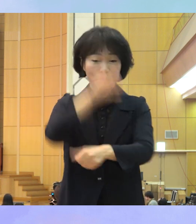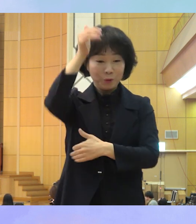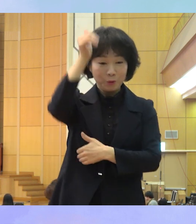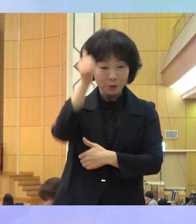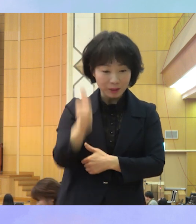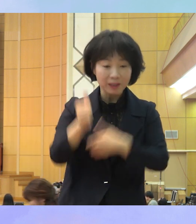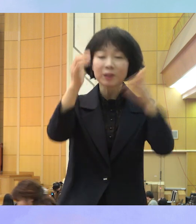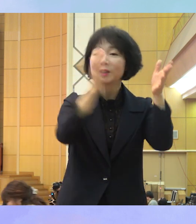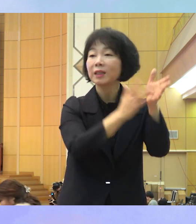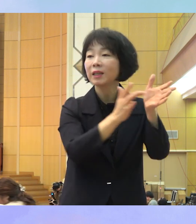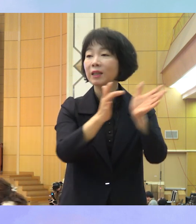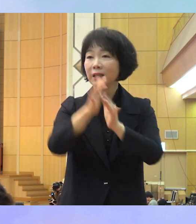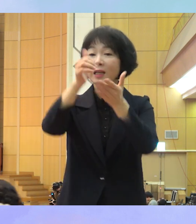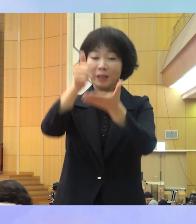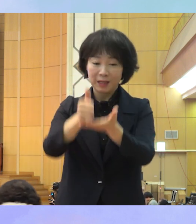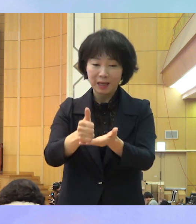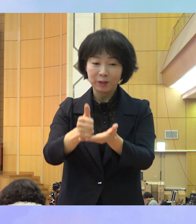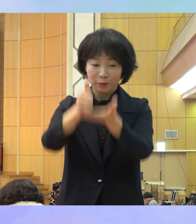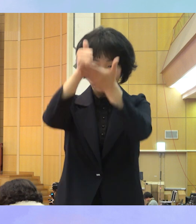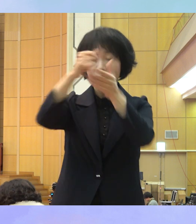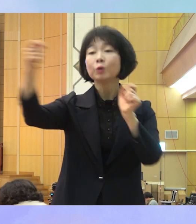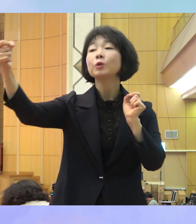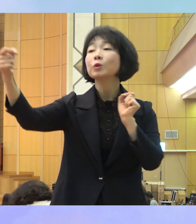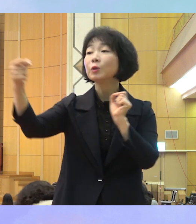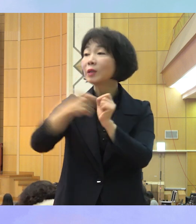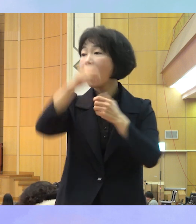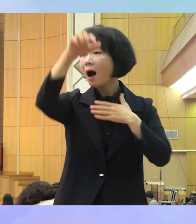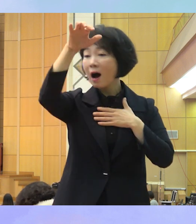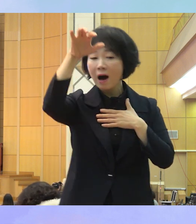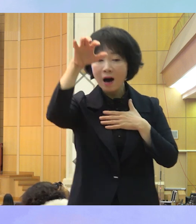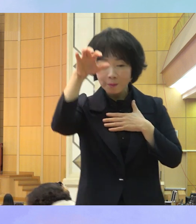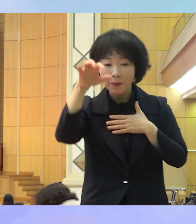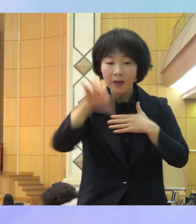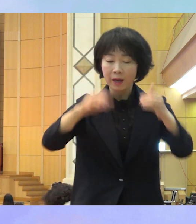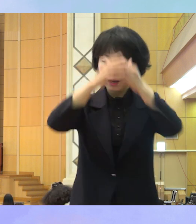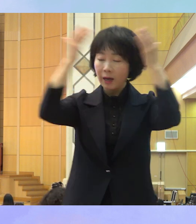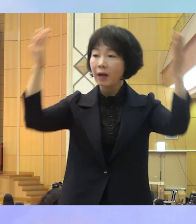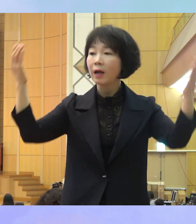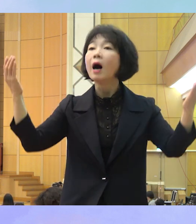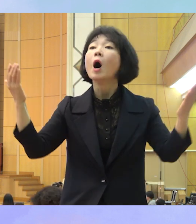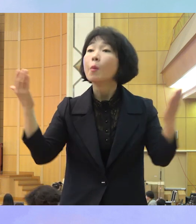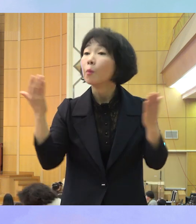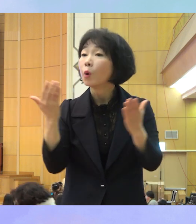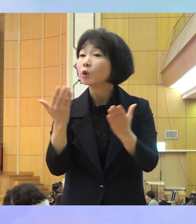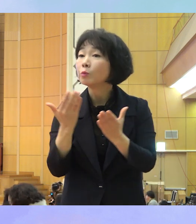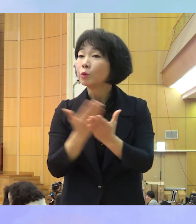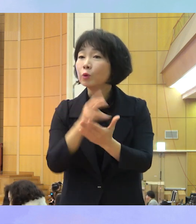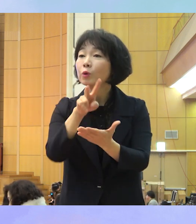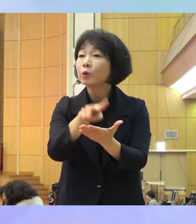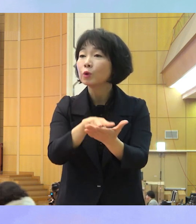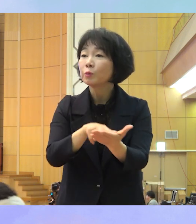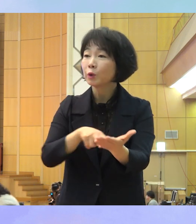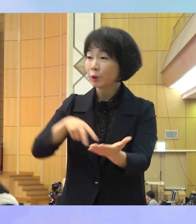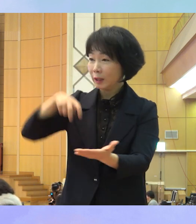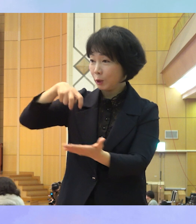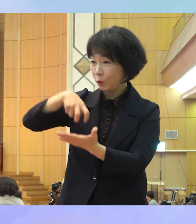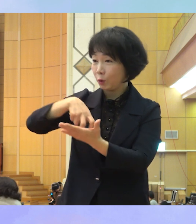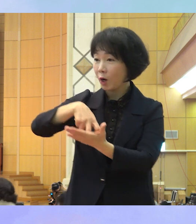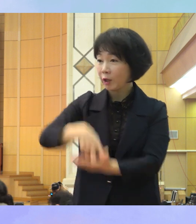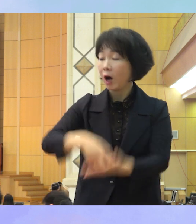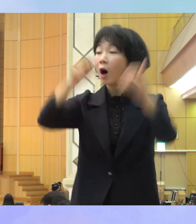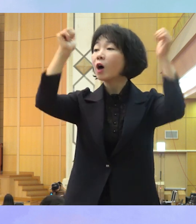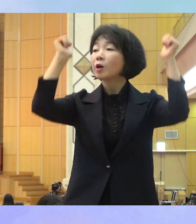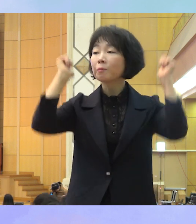평범한 목수이신 그분 앞에 모든